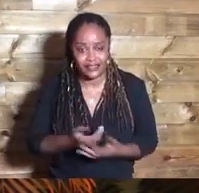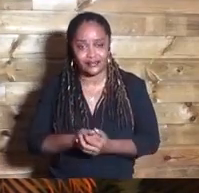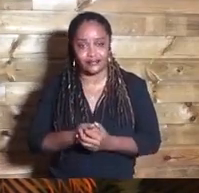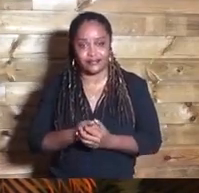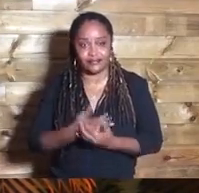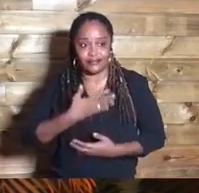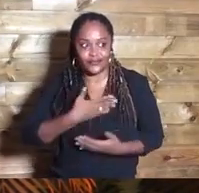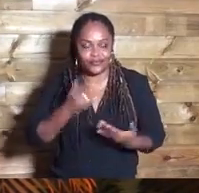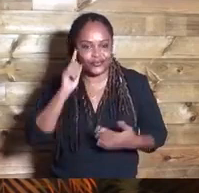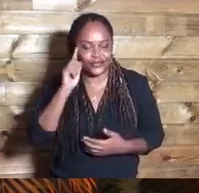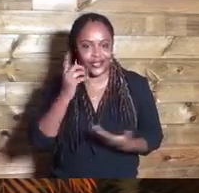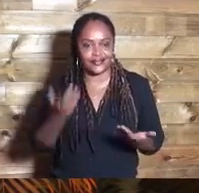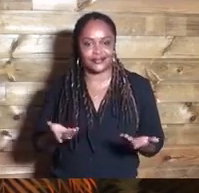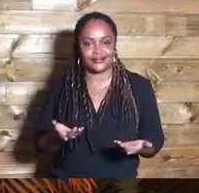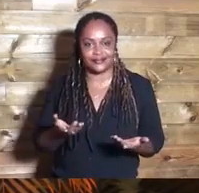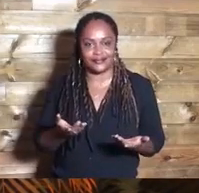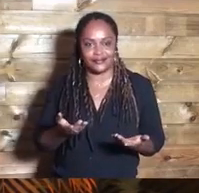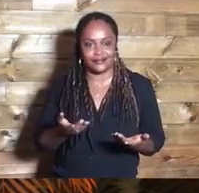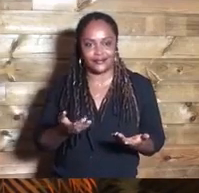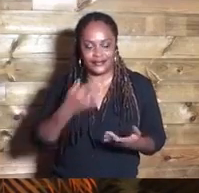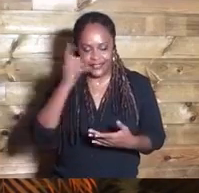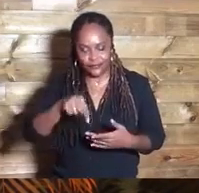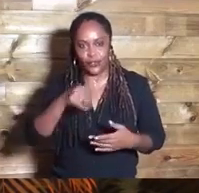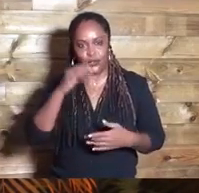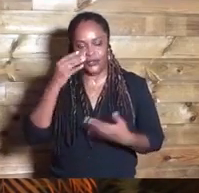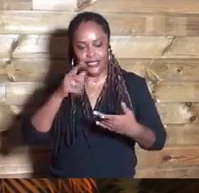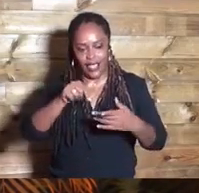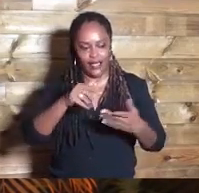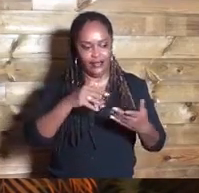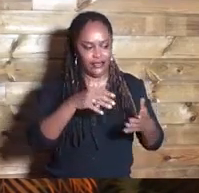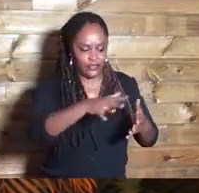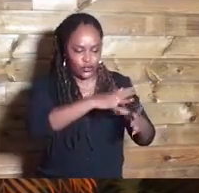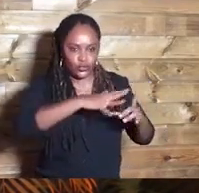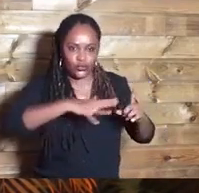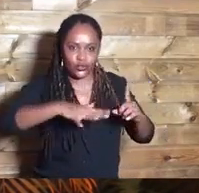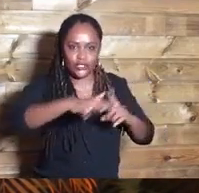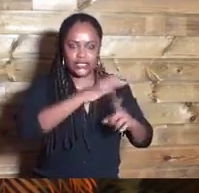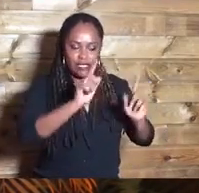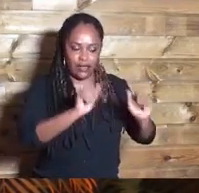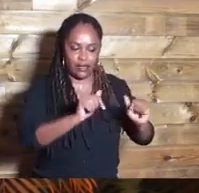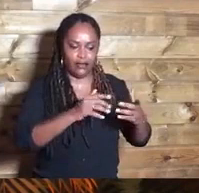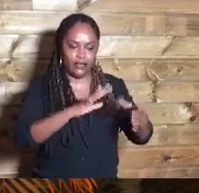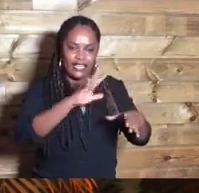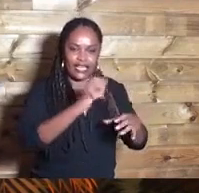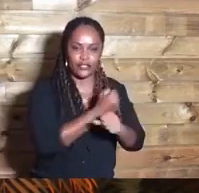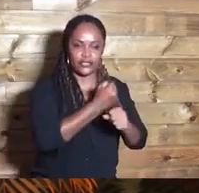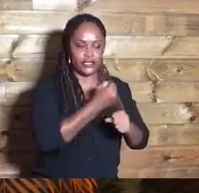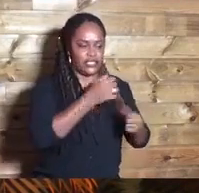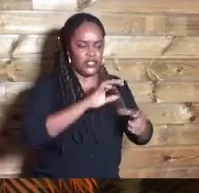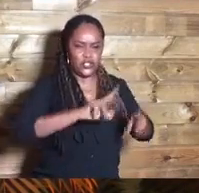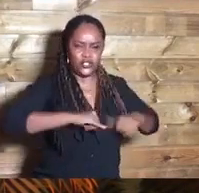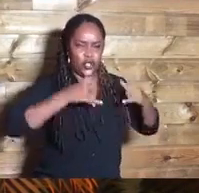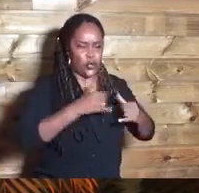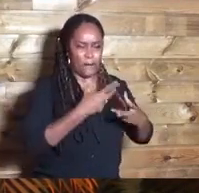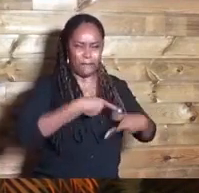répondre? Est-ce qu'en société peut dire qu'elle réussit les ni tout ça jeune qui arrive en prison pour un petit joint, pour un petit faute